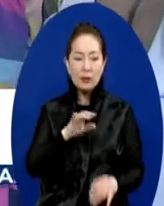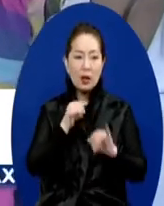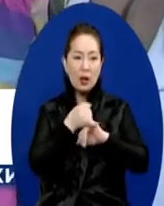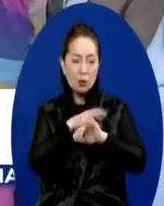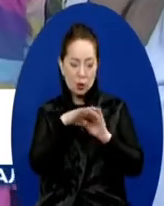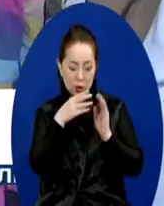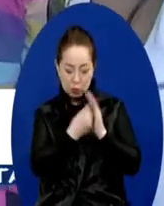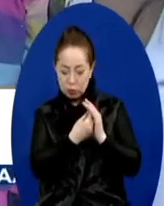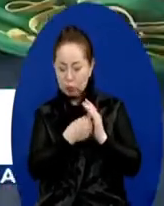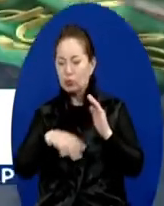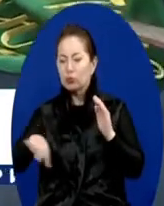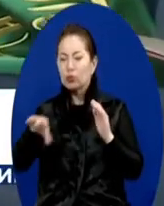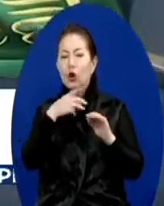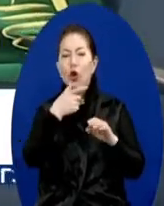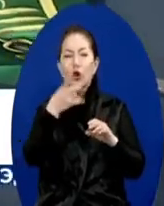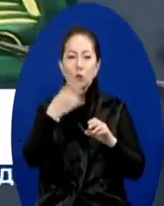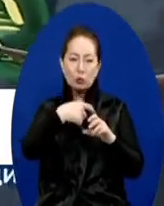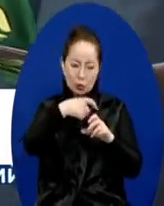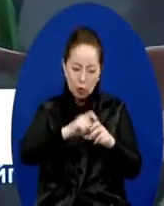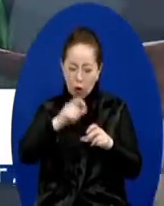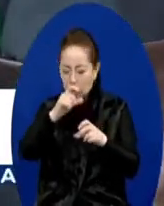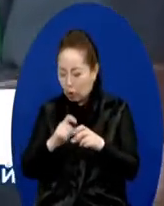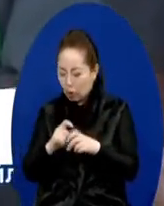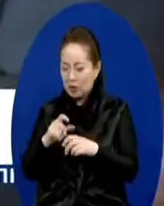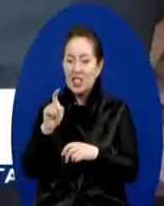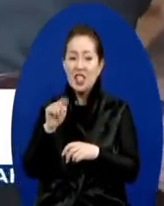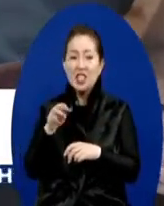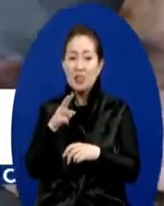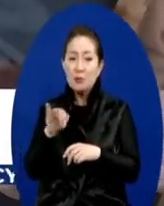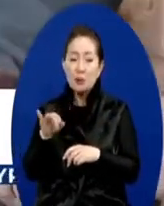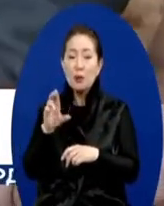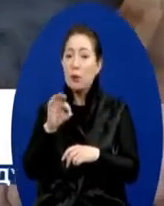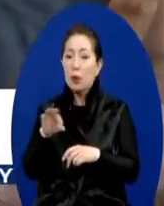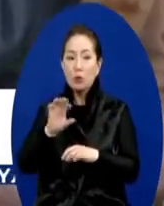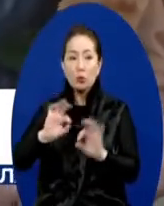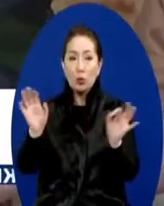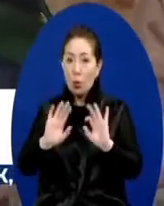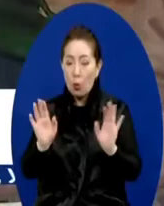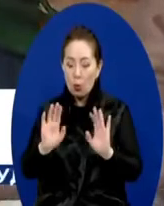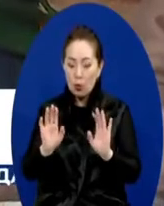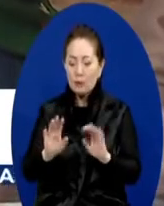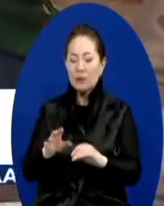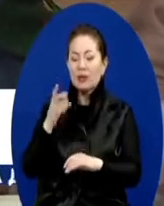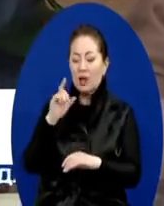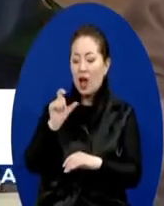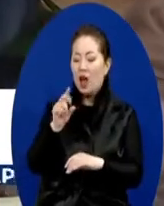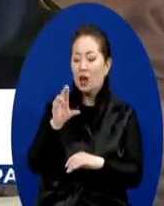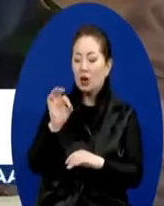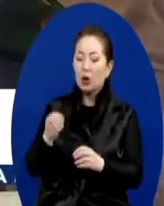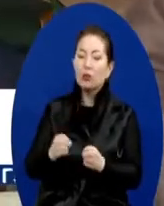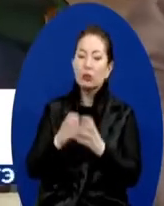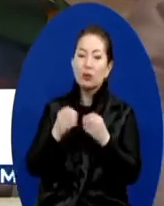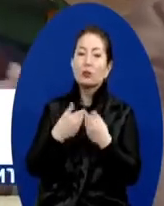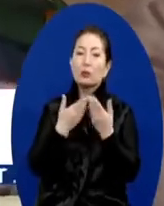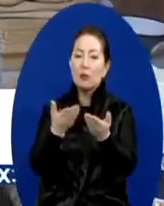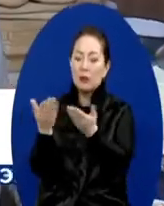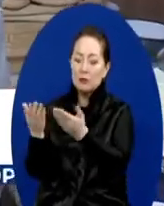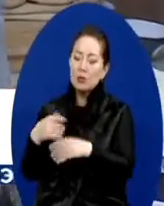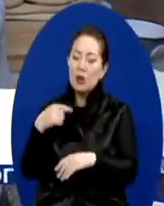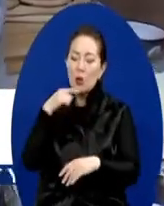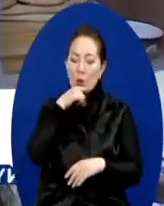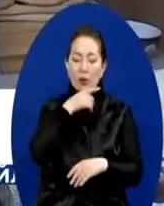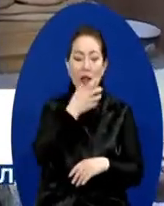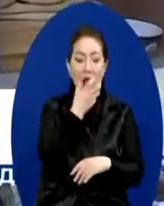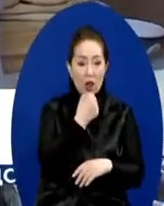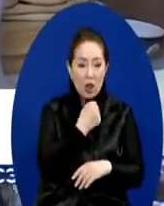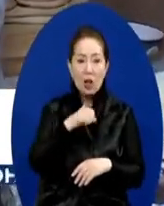бүл гэсэн хүнсний ногоо тариалахдаа химийн бордоо хэргэлдэггүй учраас эко бүтээгдэхүүн зах зээлд нийлүүлдэг лээ. Тухайлбал улаан лойл,